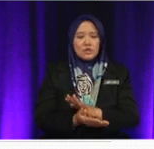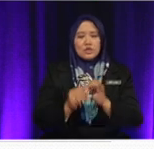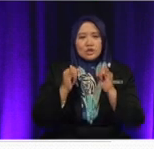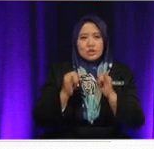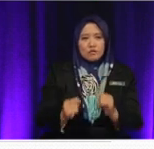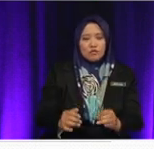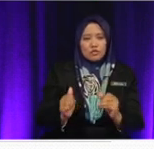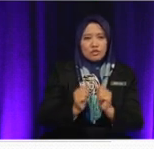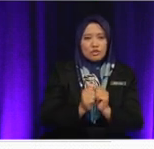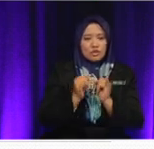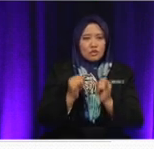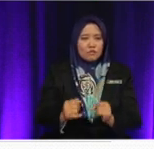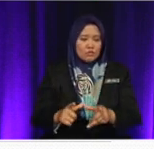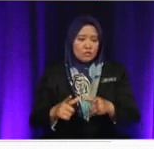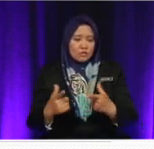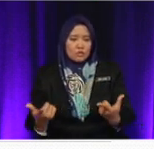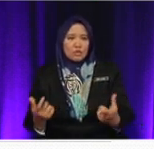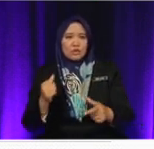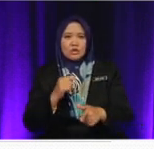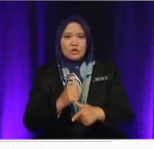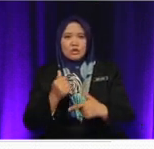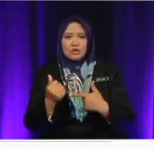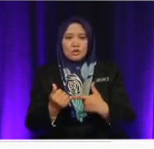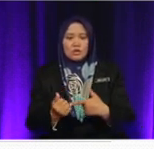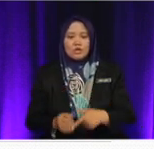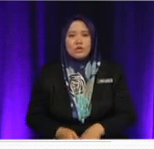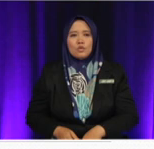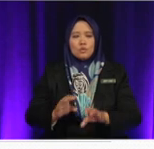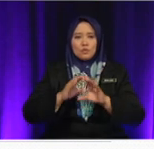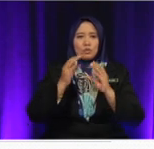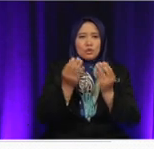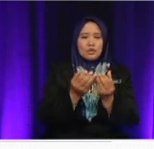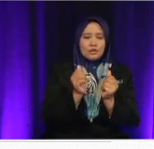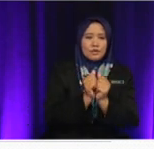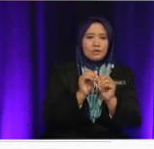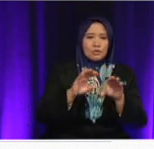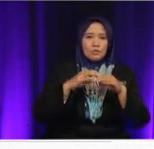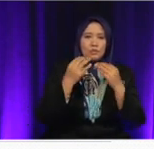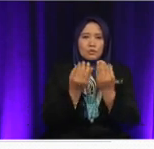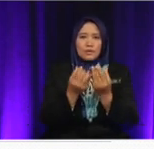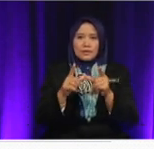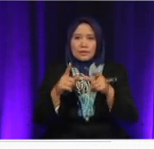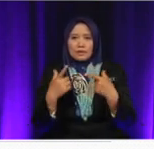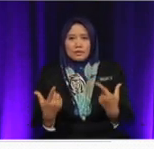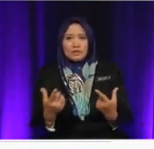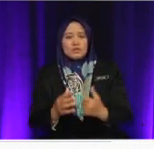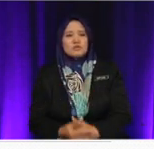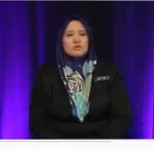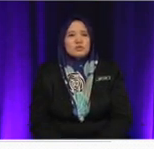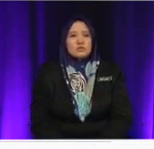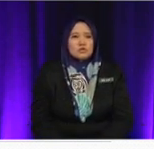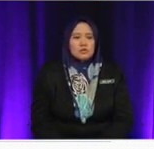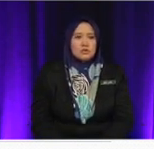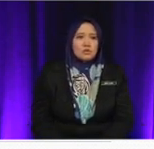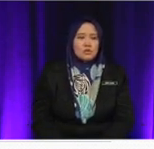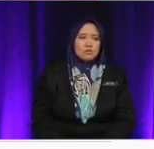lain. Contohnya konflik antara jabatan kewangan dengan jabatan sumber manusia mungkin berkaitan sumber kewangan ataupun apa